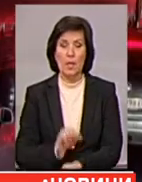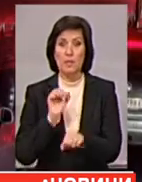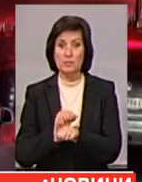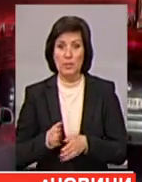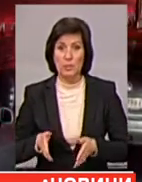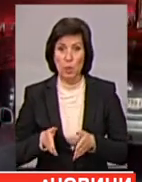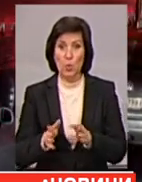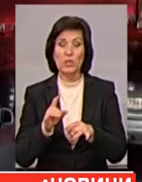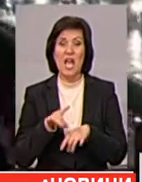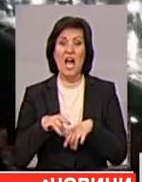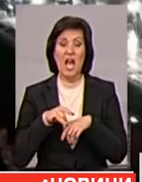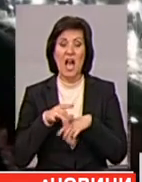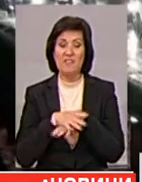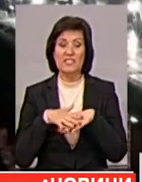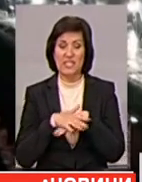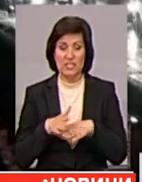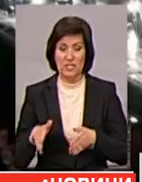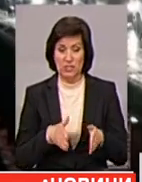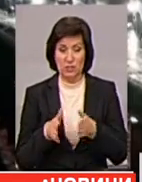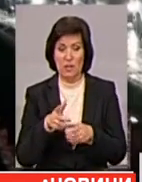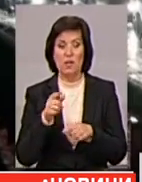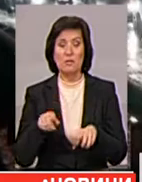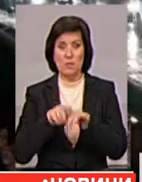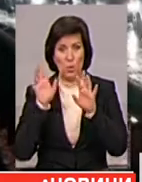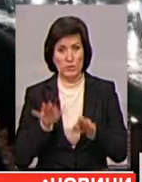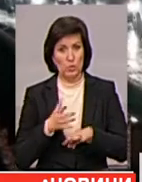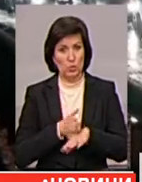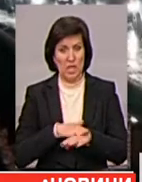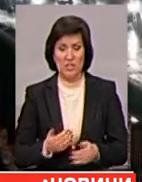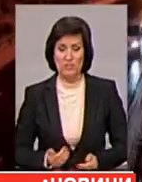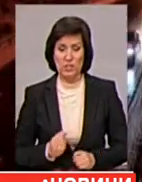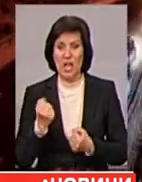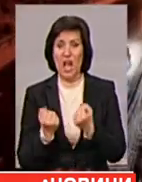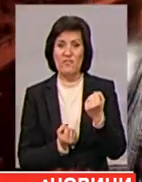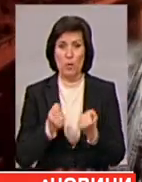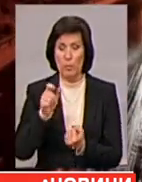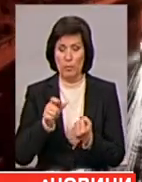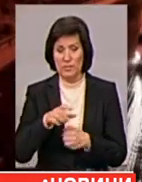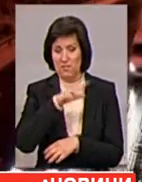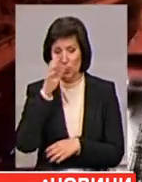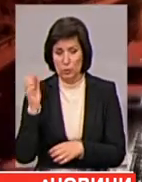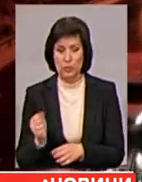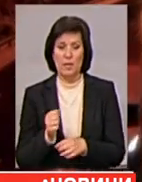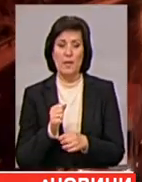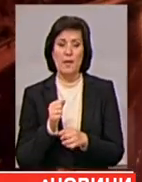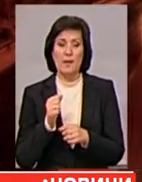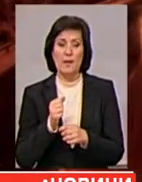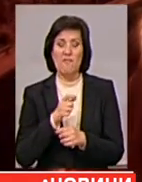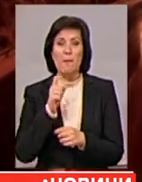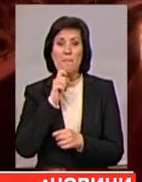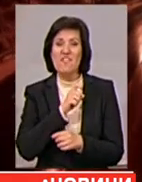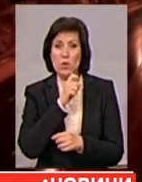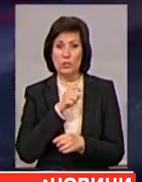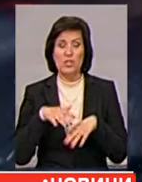Спинився рух і на австрійських шляхах. Там також сніг значно ускладнив життя автомобілістам. Уночі на автодорогах півночі Австрії